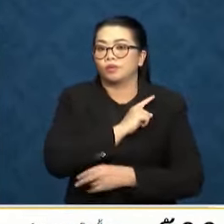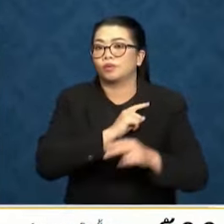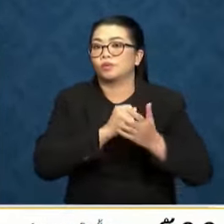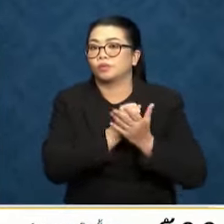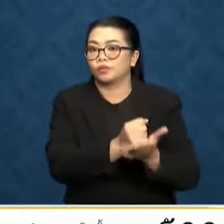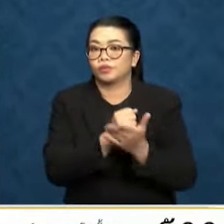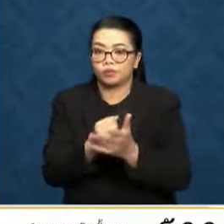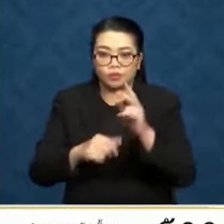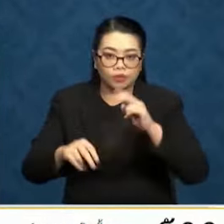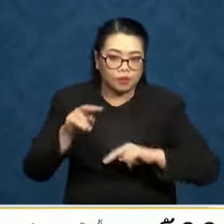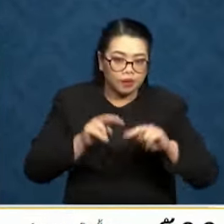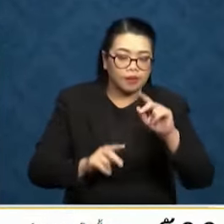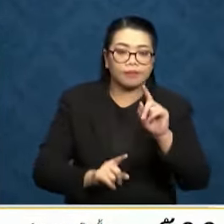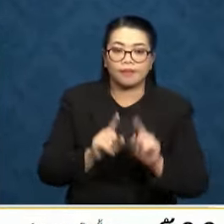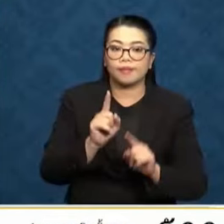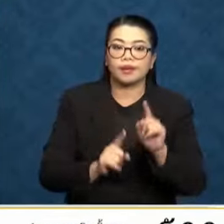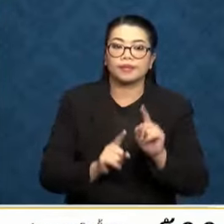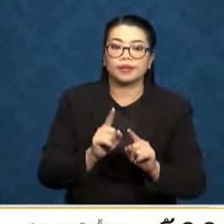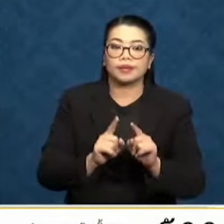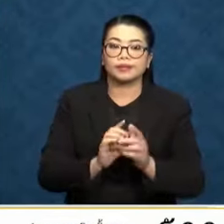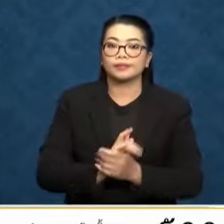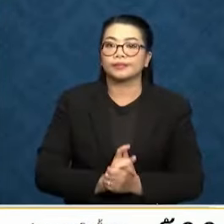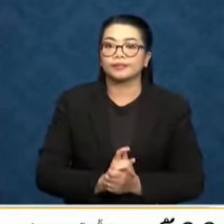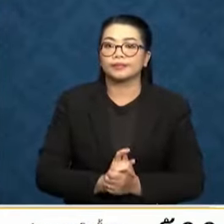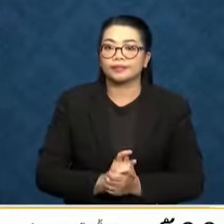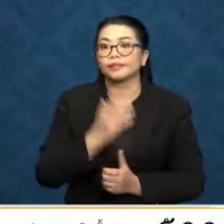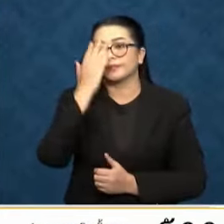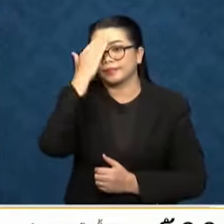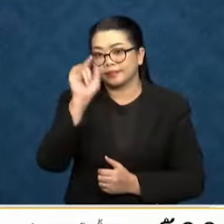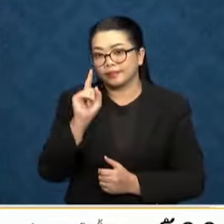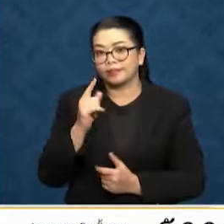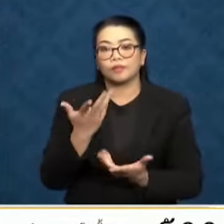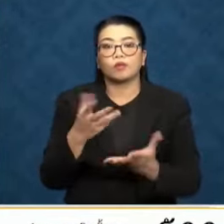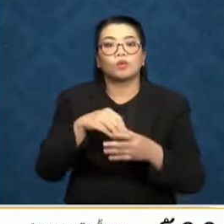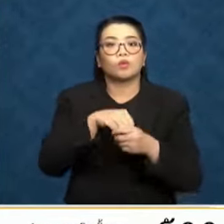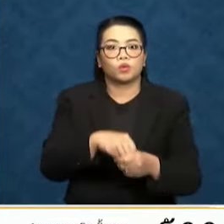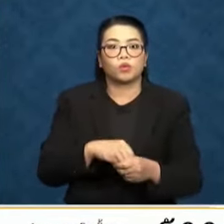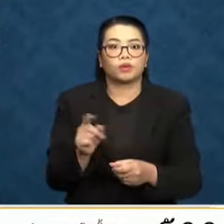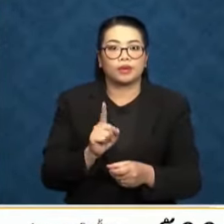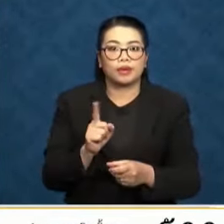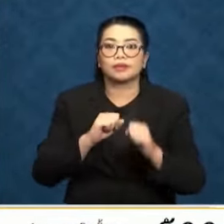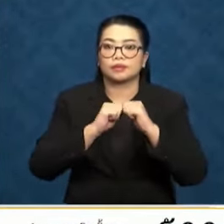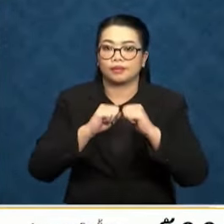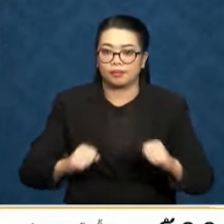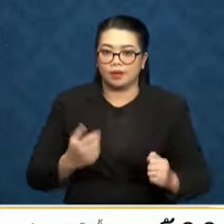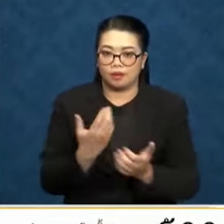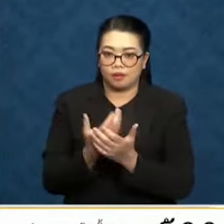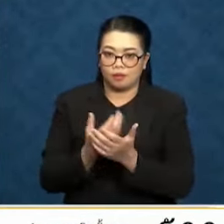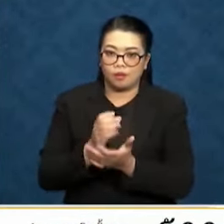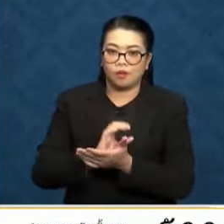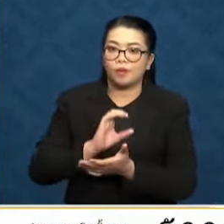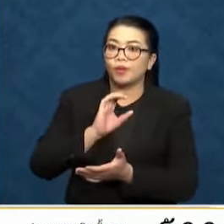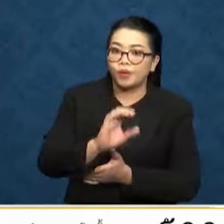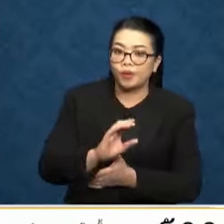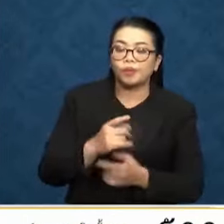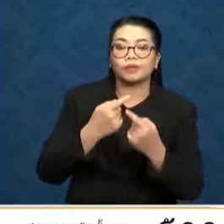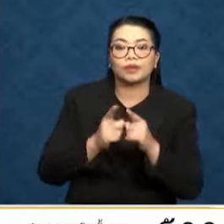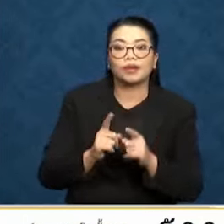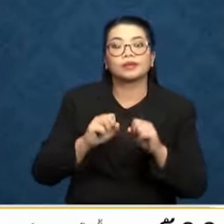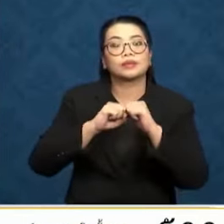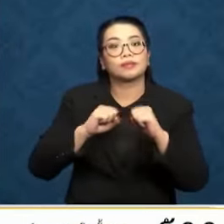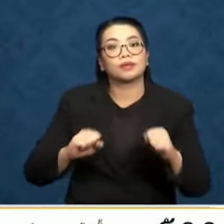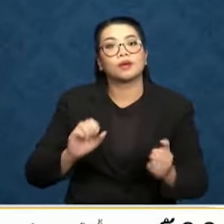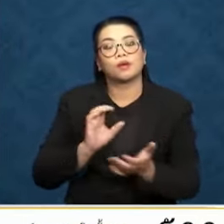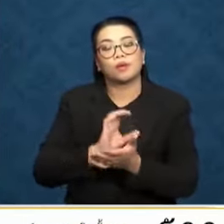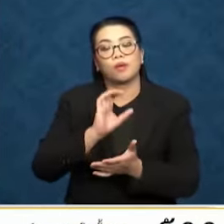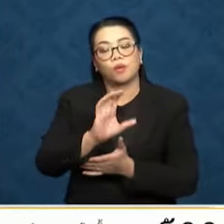เข้ามาวัดดผลประเมินผลนะคะเพราะว่าสิ่งนี้เนี่ยมีอยู่ในพันธกิจของสำนักงบประมาณอยู่แล้วค่ะแต่ว่าสำนักงบประมาณเนี่ยอาจจะยัง